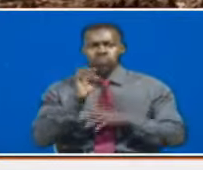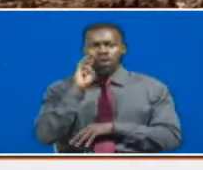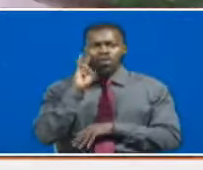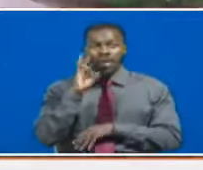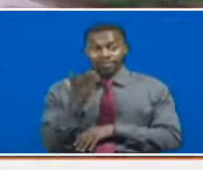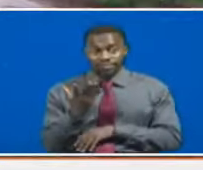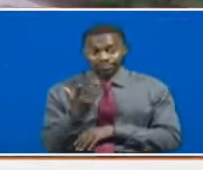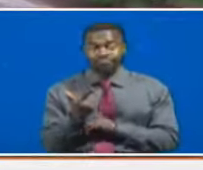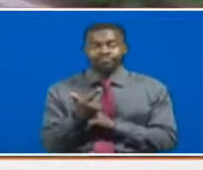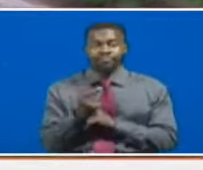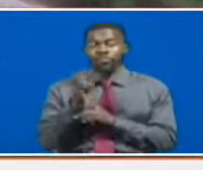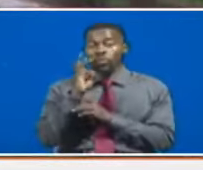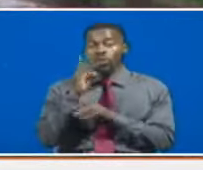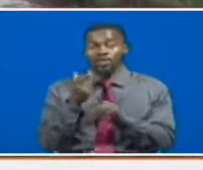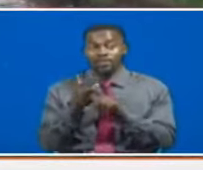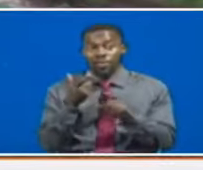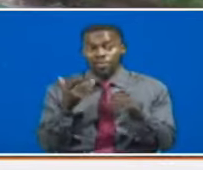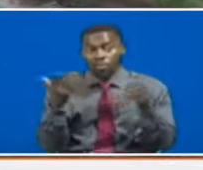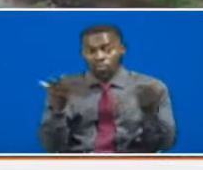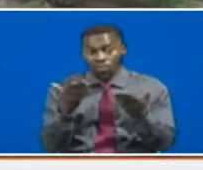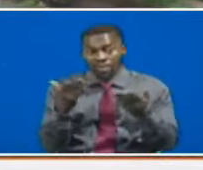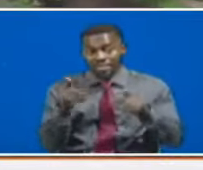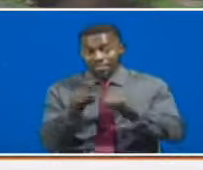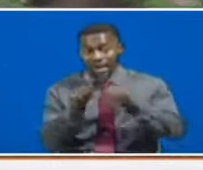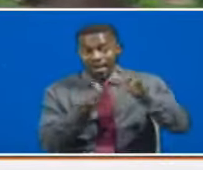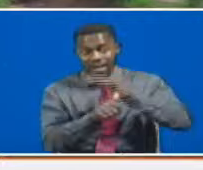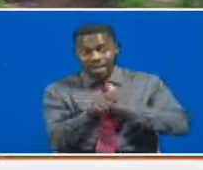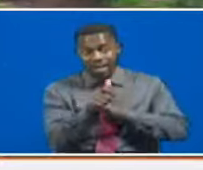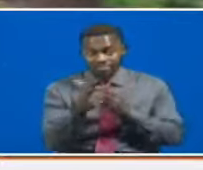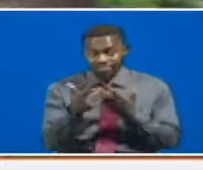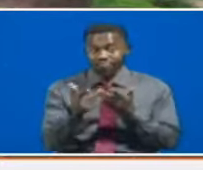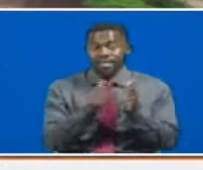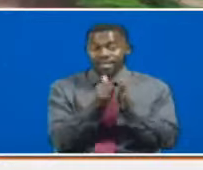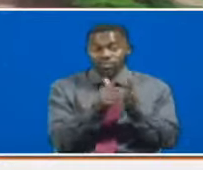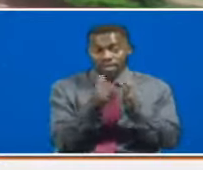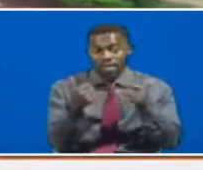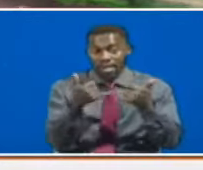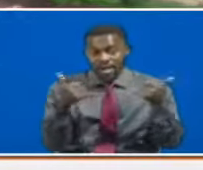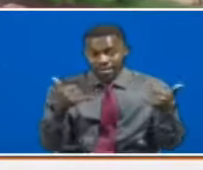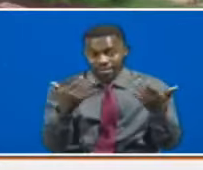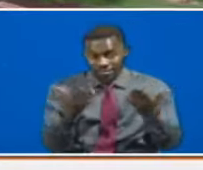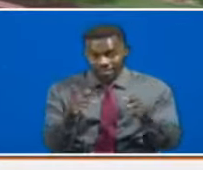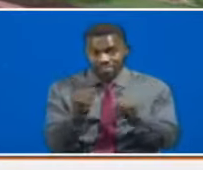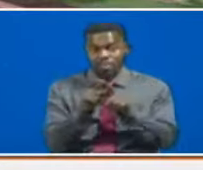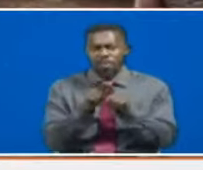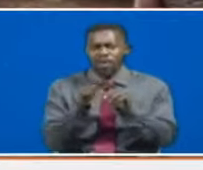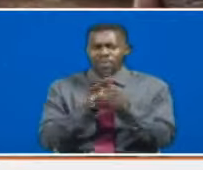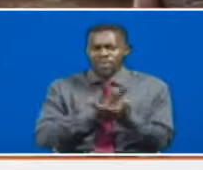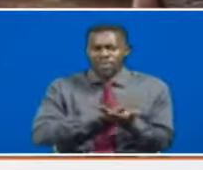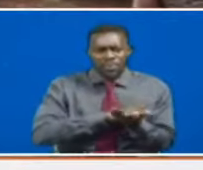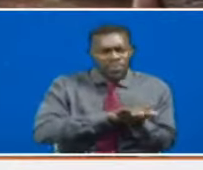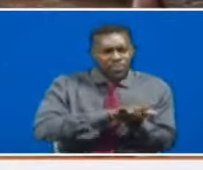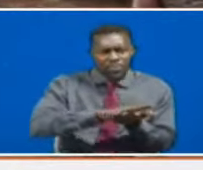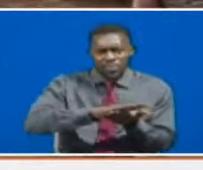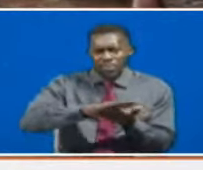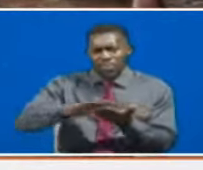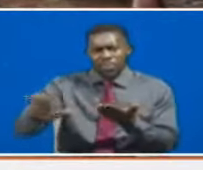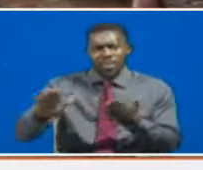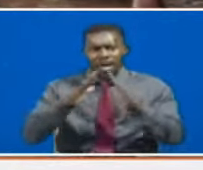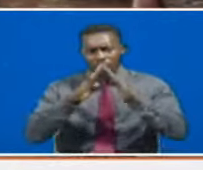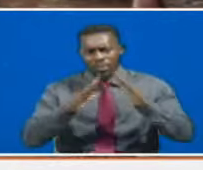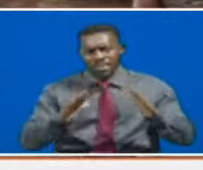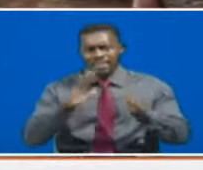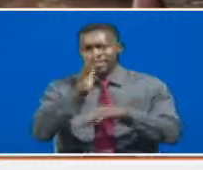from a block tunnel passing under the railway line unexpectedly released its waters, which swept people, houses,